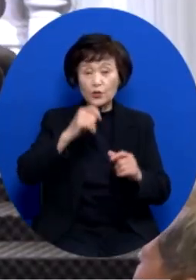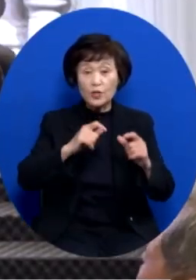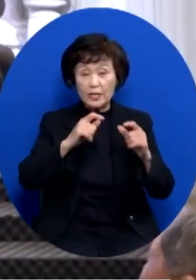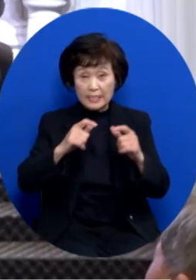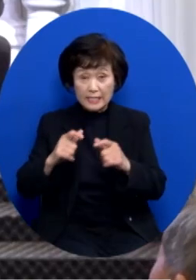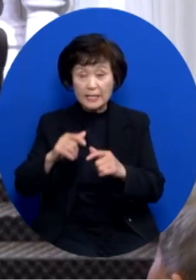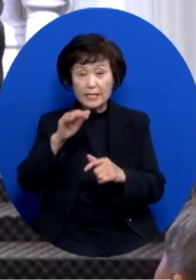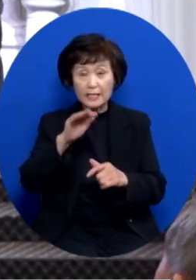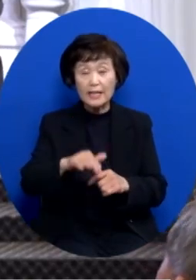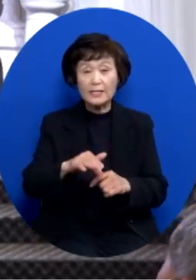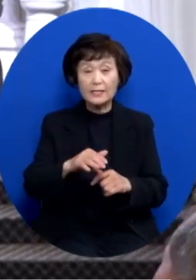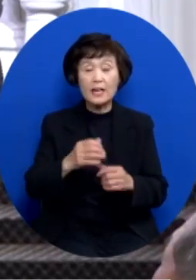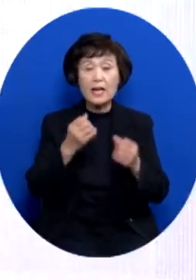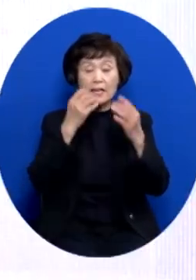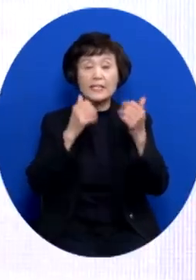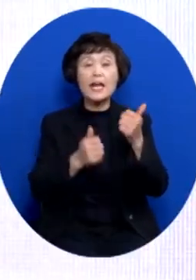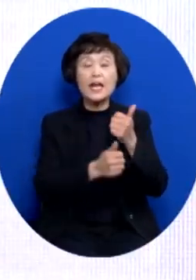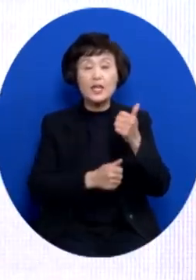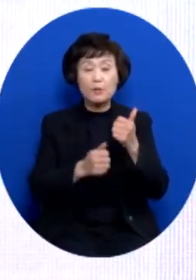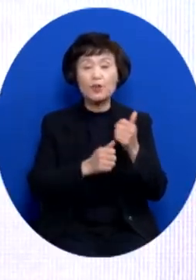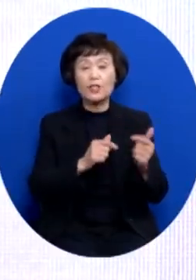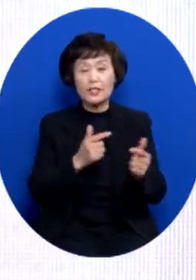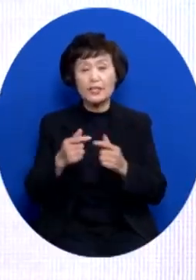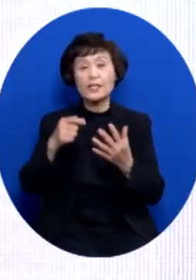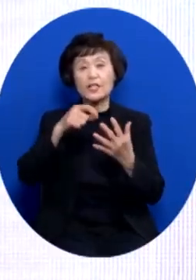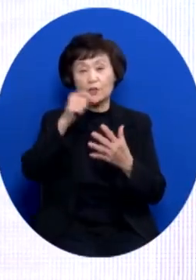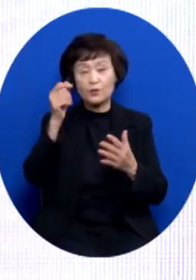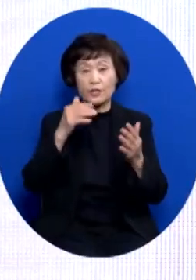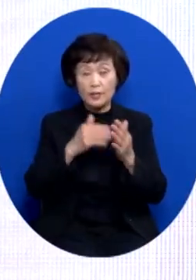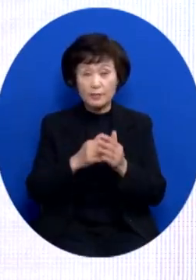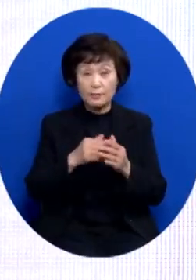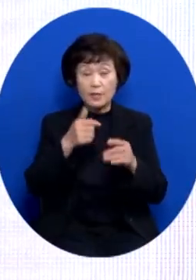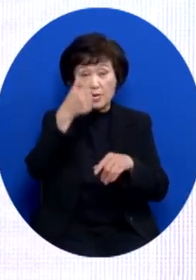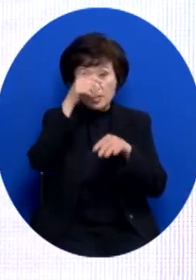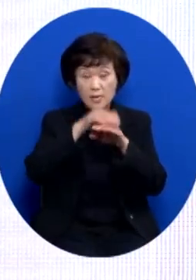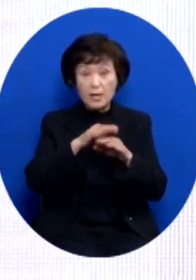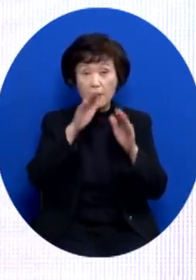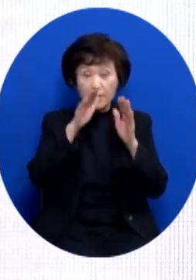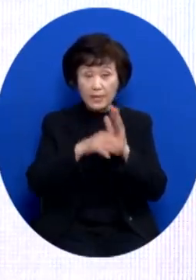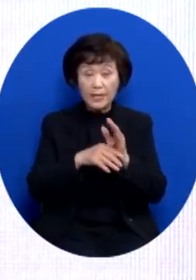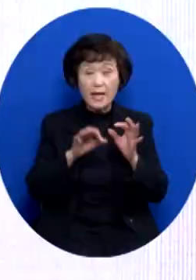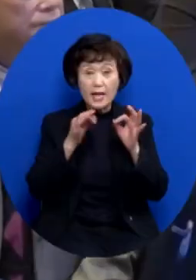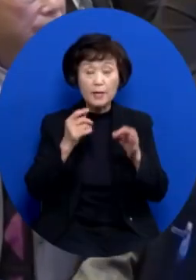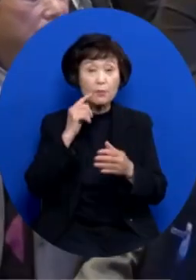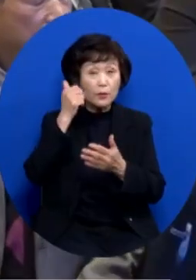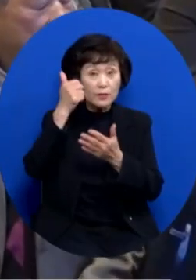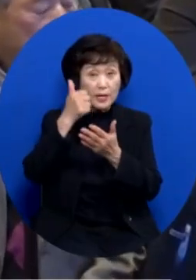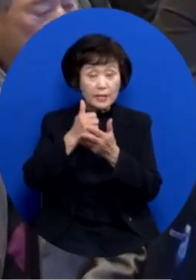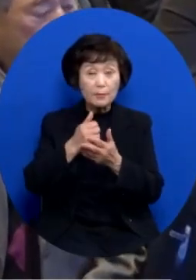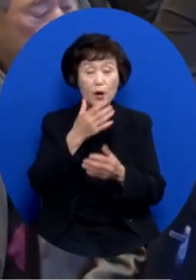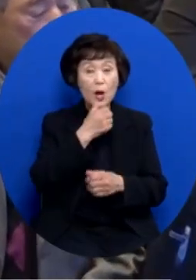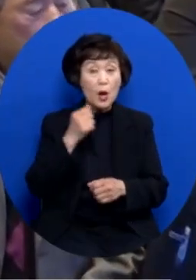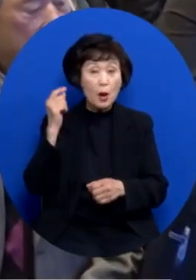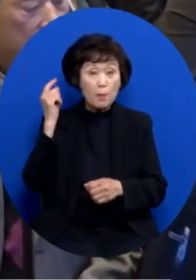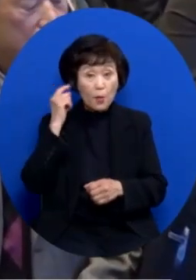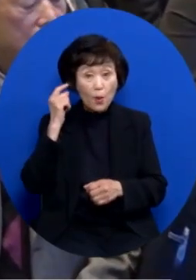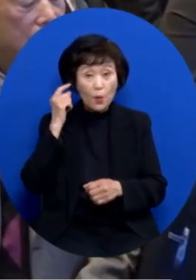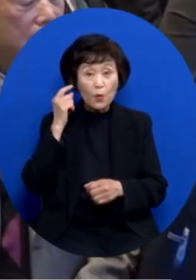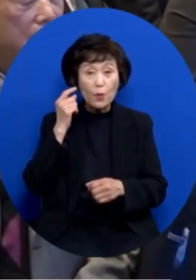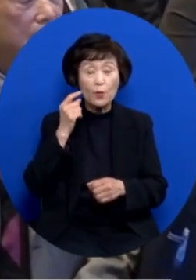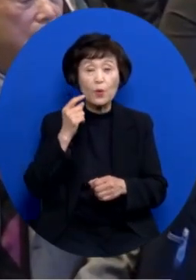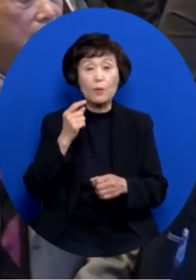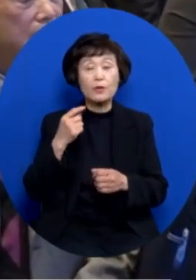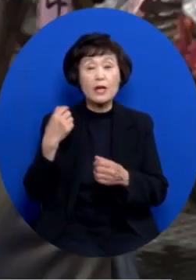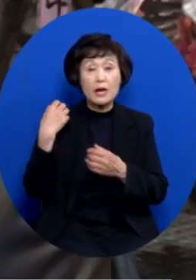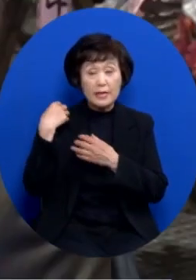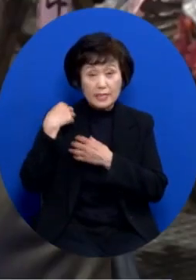정기총회를 개최하고 새 임원진을 선출했습니다. 개회예배에서 내독교회 김민호 목사는 복음을 어깨에 짊어지고